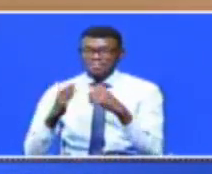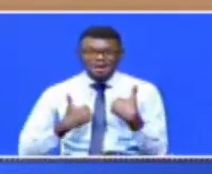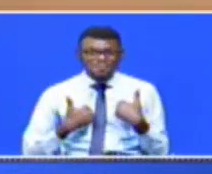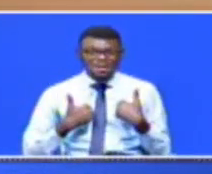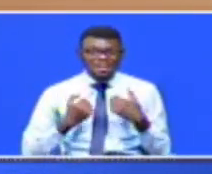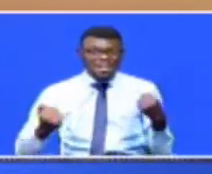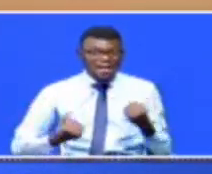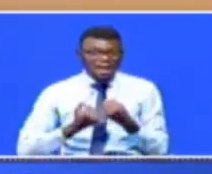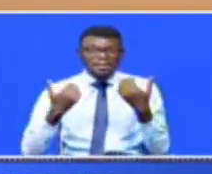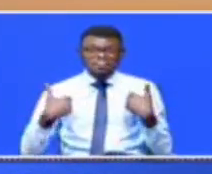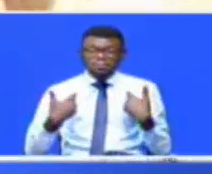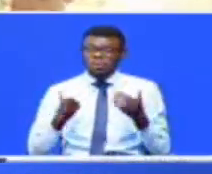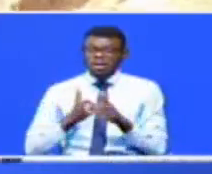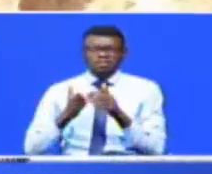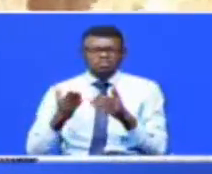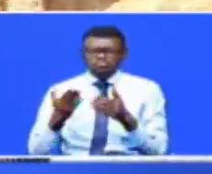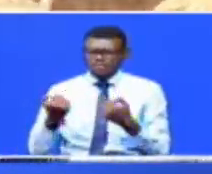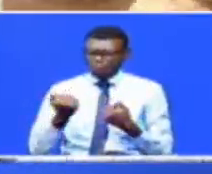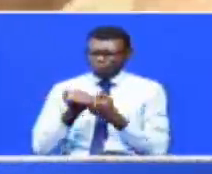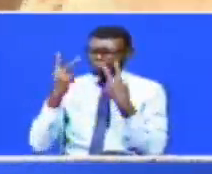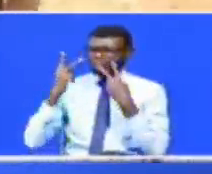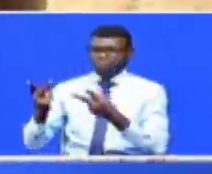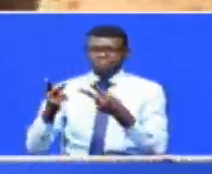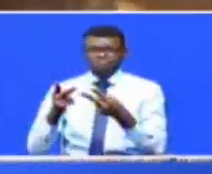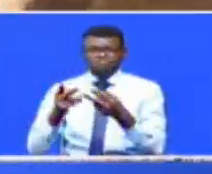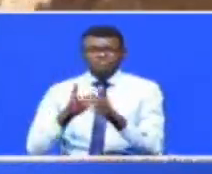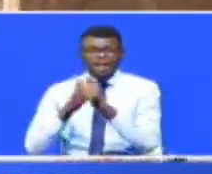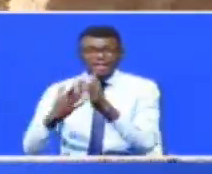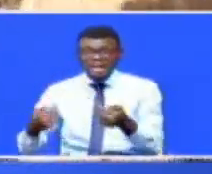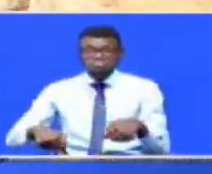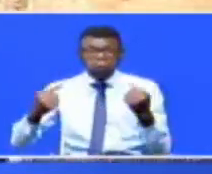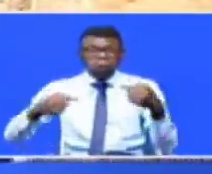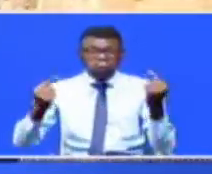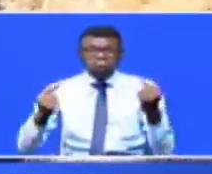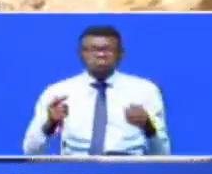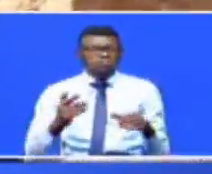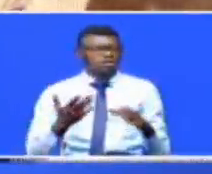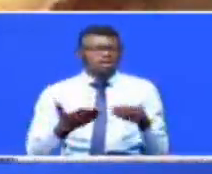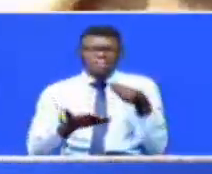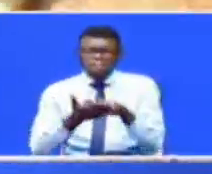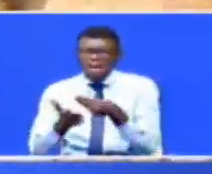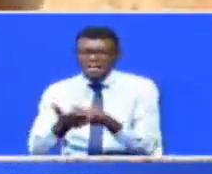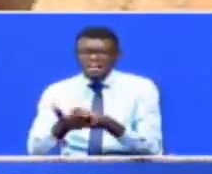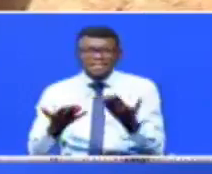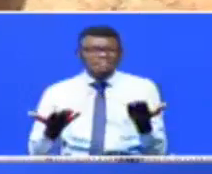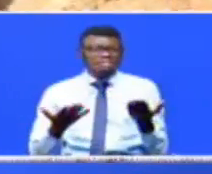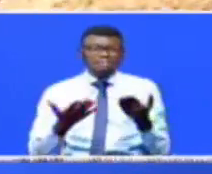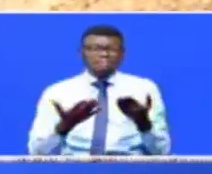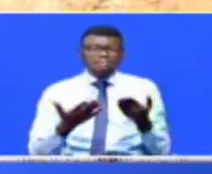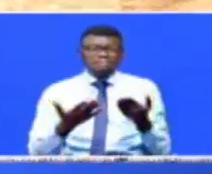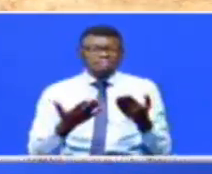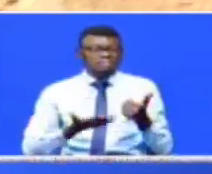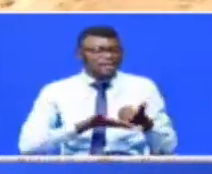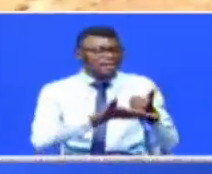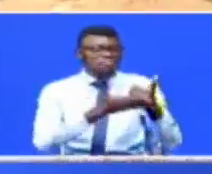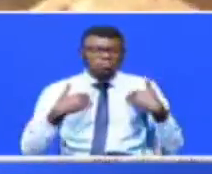Iwapo uongozi utatiliwa shaka na wafadhili, basi huenda kisima cha mamilioni ya fedha zinazofaa kwa faidi wa Kenya